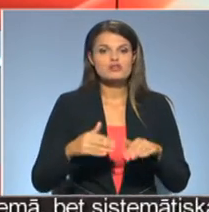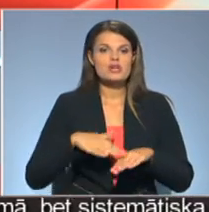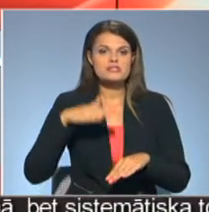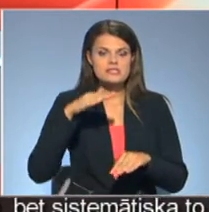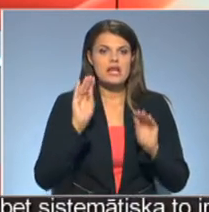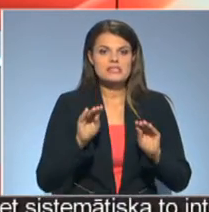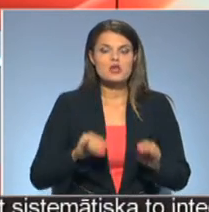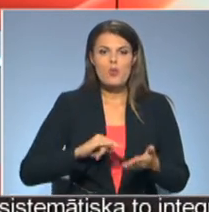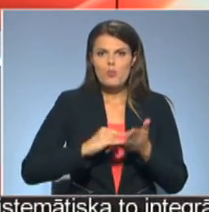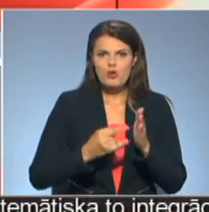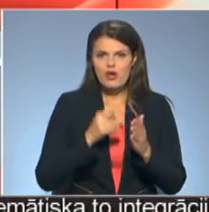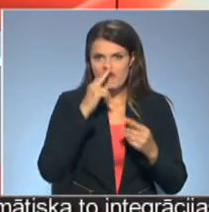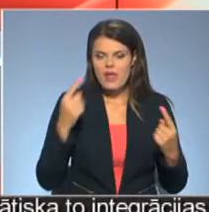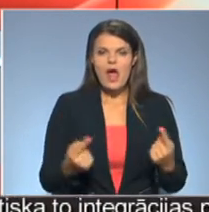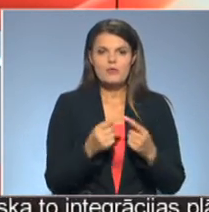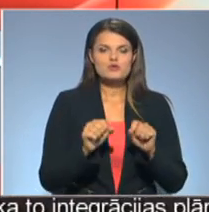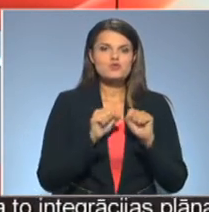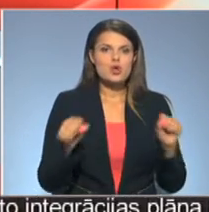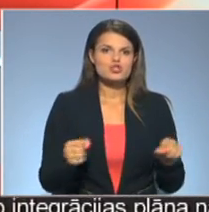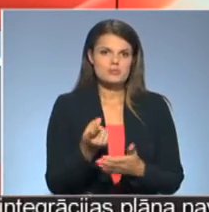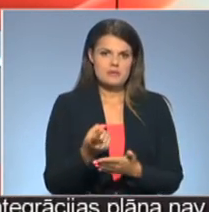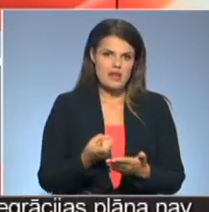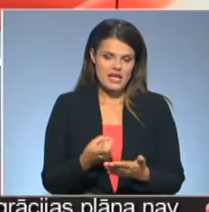izstrādātais projekts vairs neatbilst drošības prasībām.